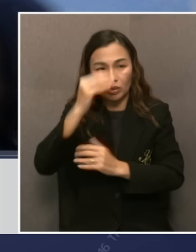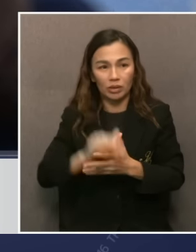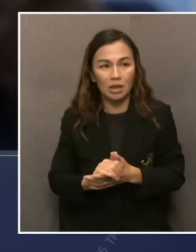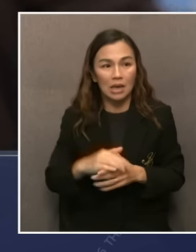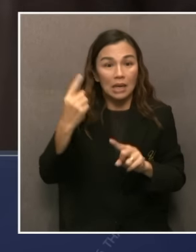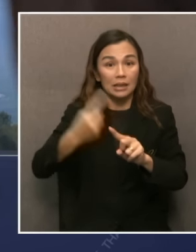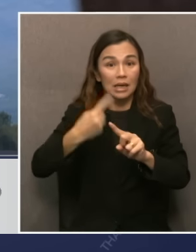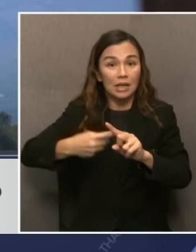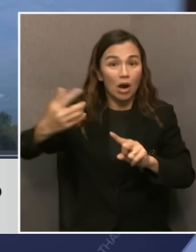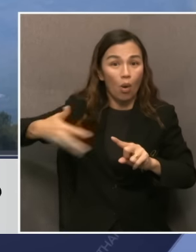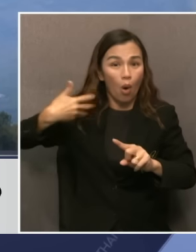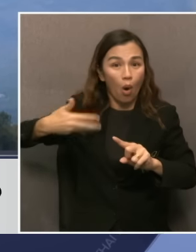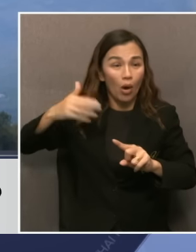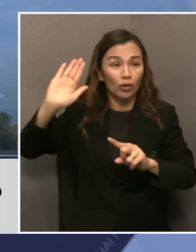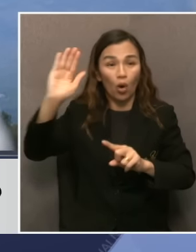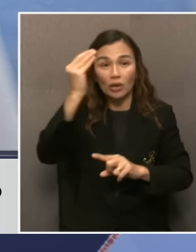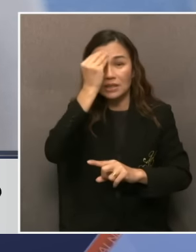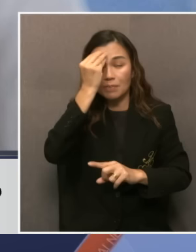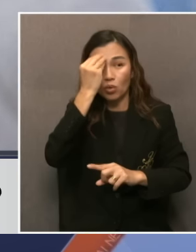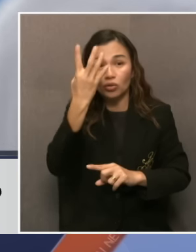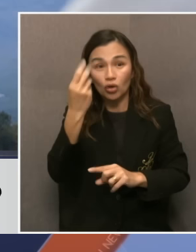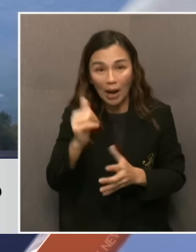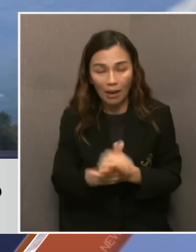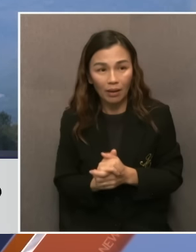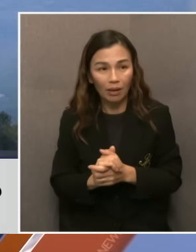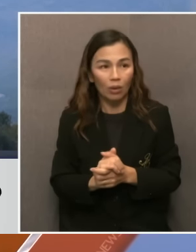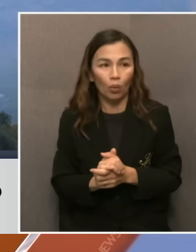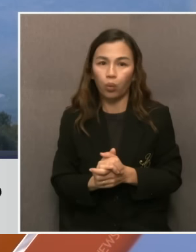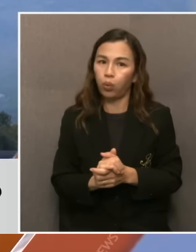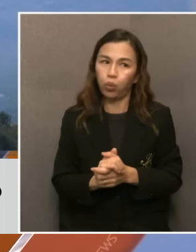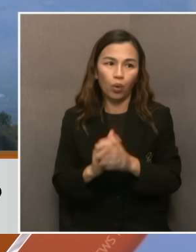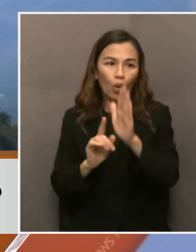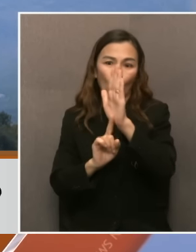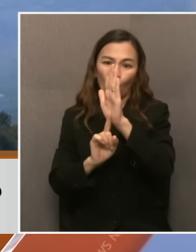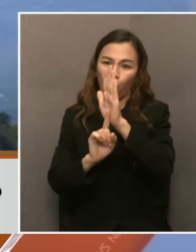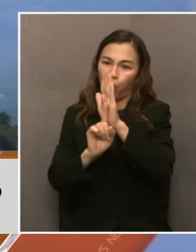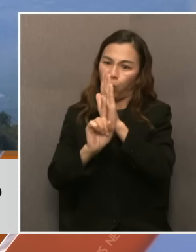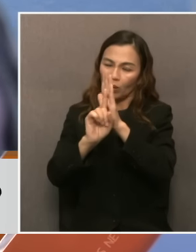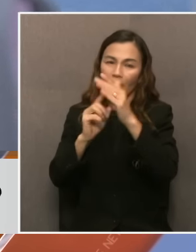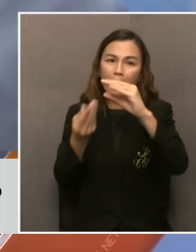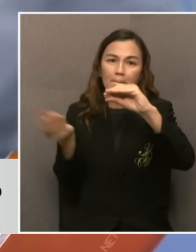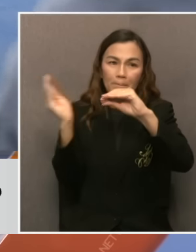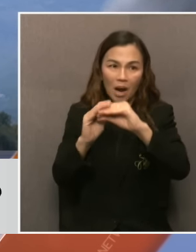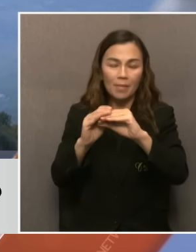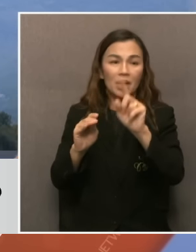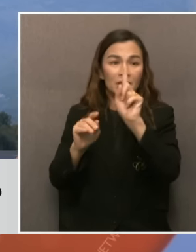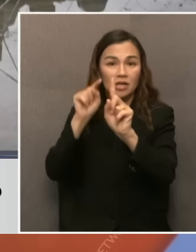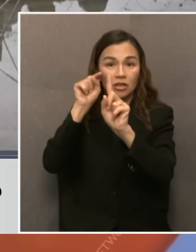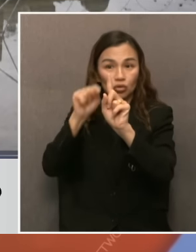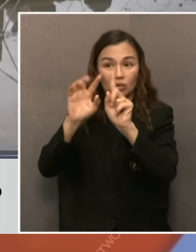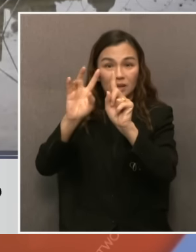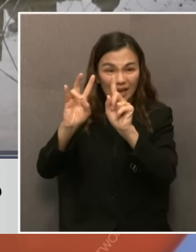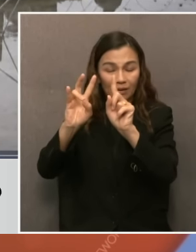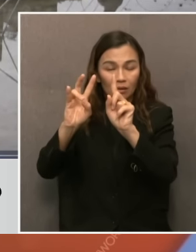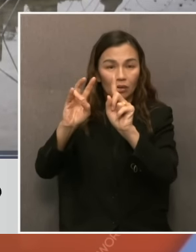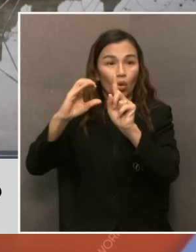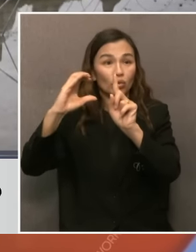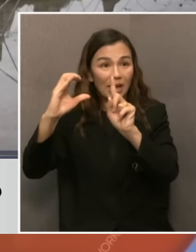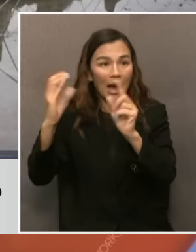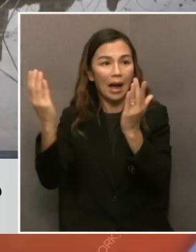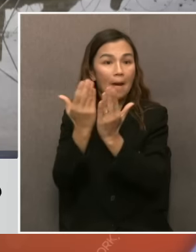ที่ผ่านมาเนี่ยอุณหภูมิสูงกว่าเกณฑ์เฉลี่ยเนี่ย 1.76 องศาอันนั้นคือญี่ปุ่นนะครับเมื่อเทียบกับปีที่แล้ว